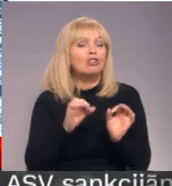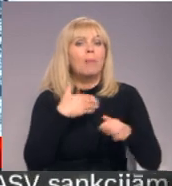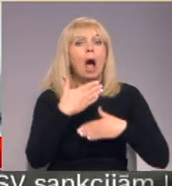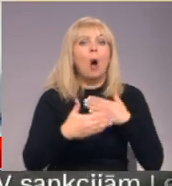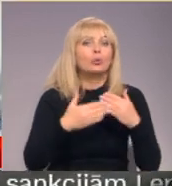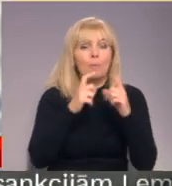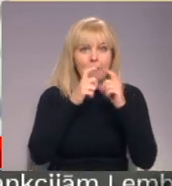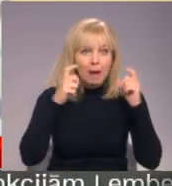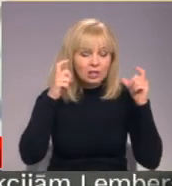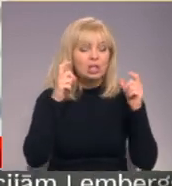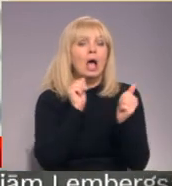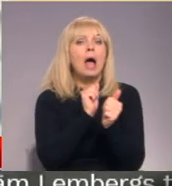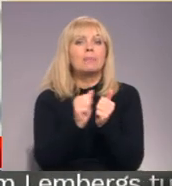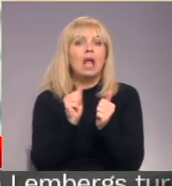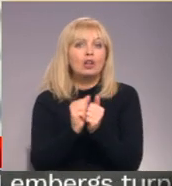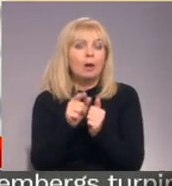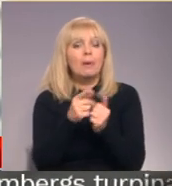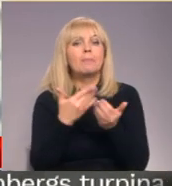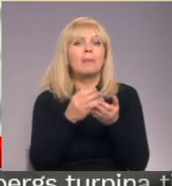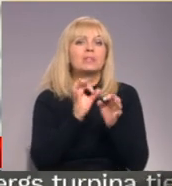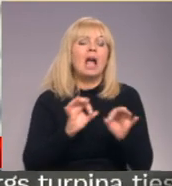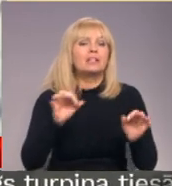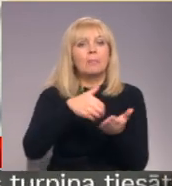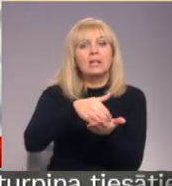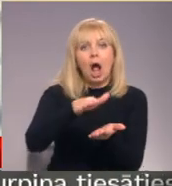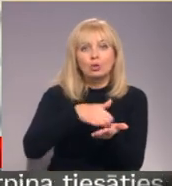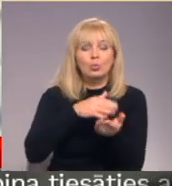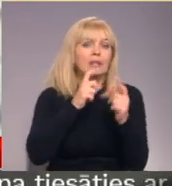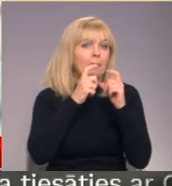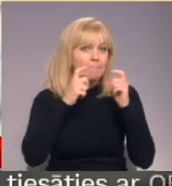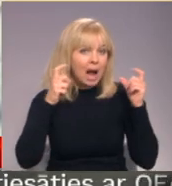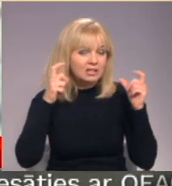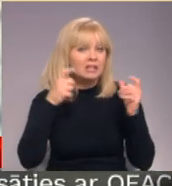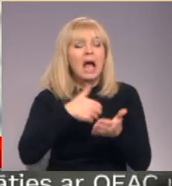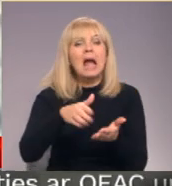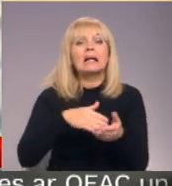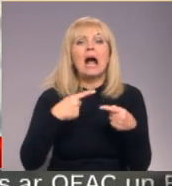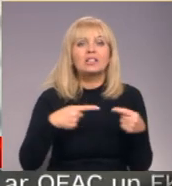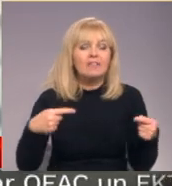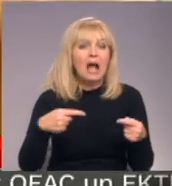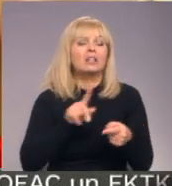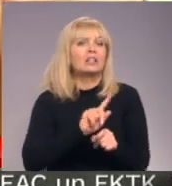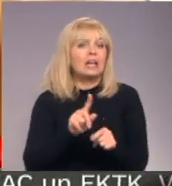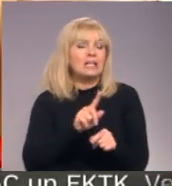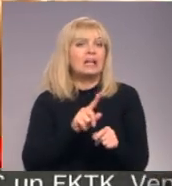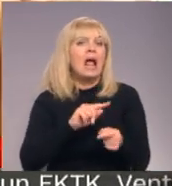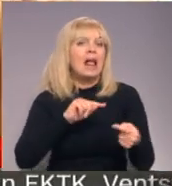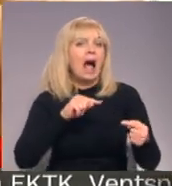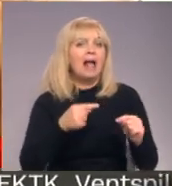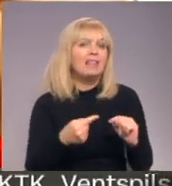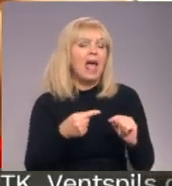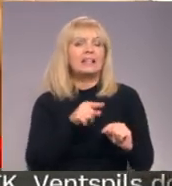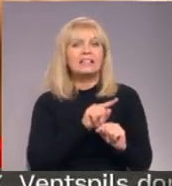maskas. Biežāk notiekās ar kādām skaistām krāsotām maskām, kur ir krāsvielas, tur ir alerģiskas reakcijas. Sejas